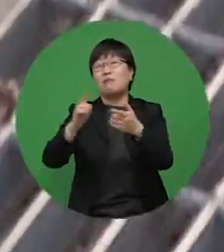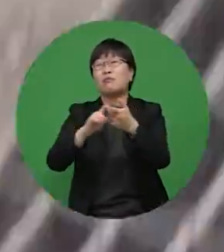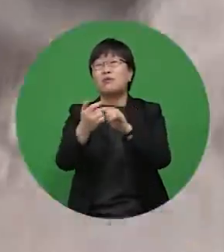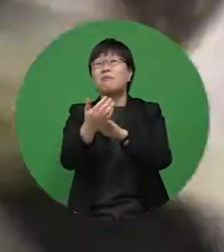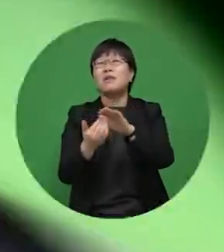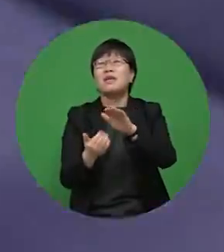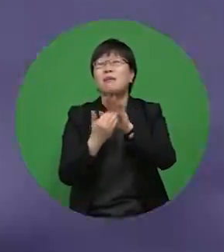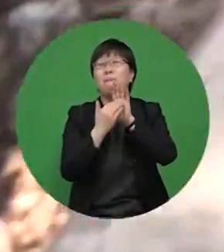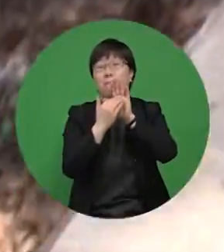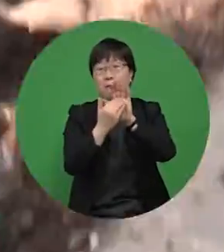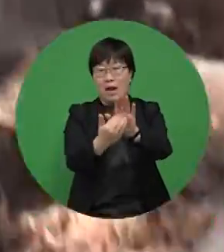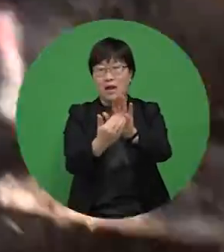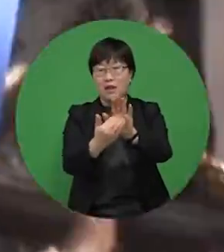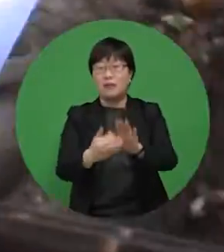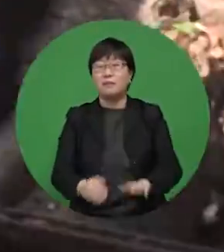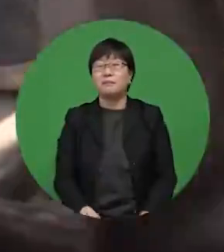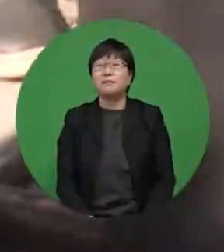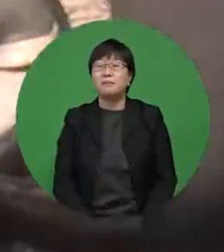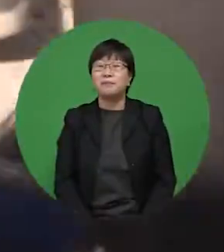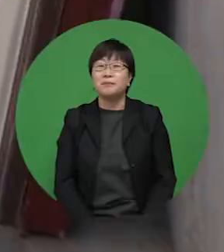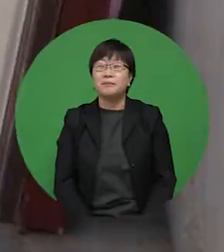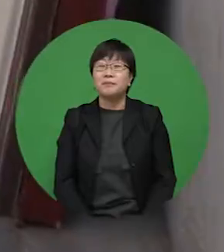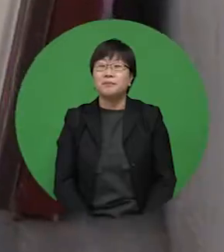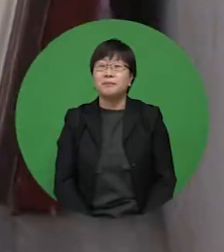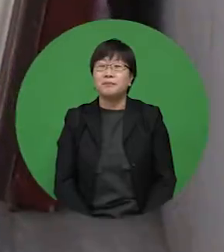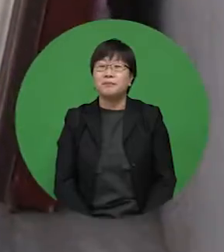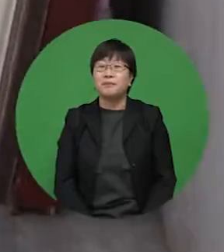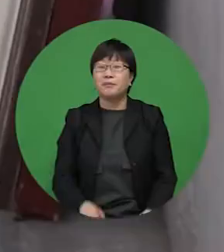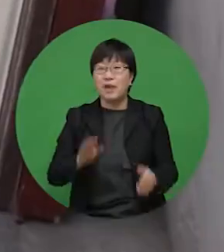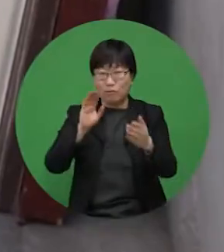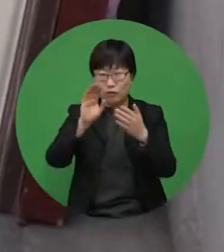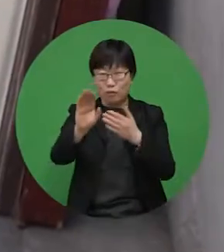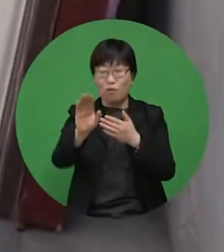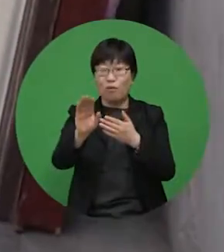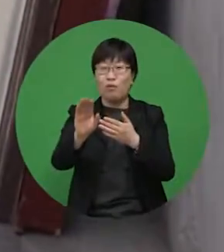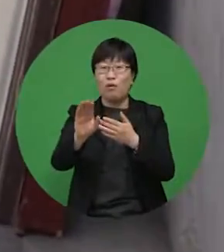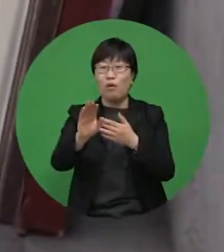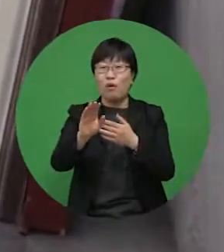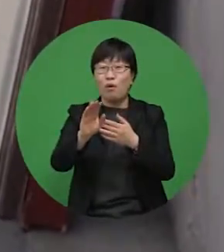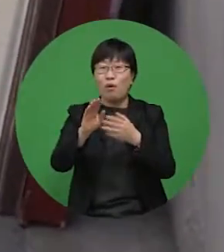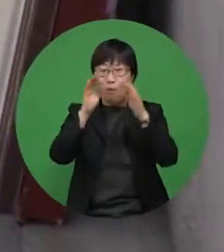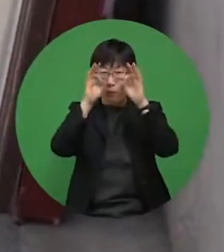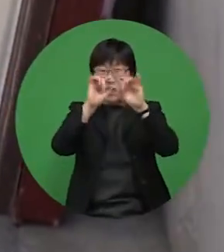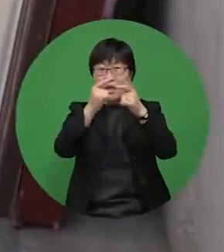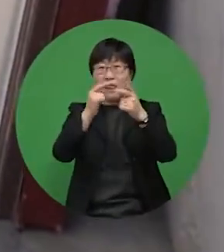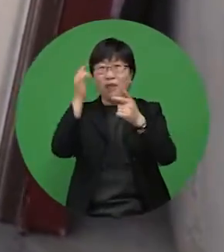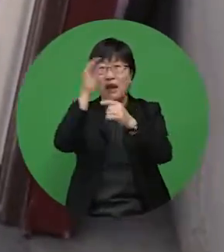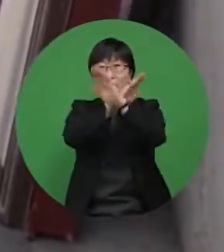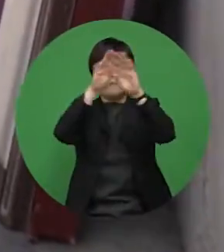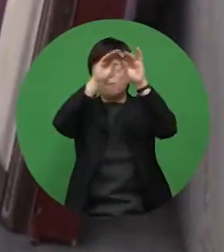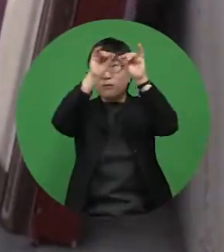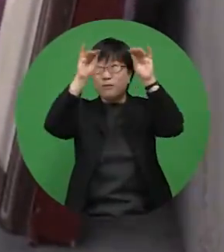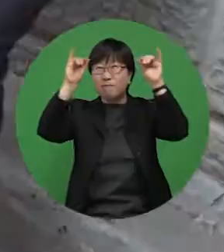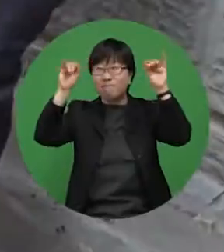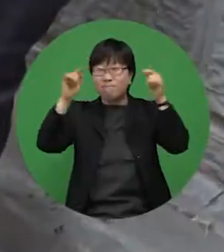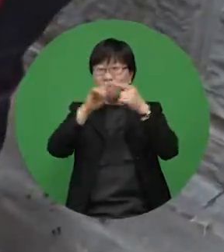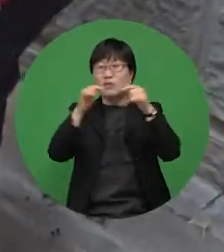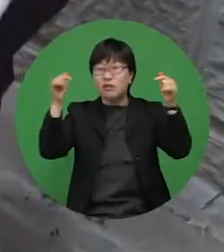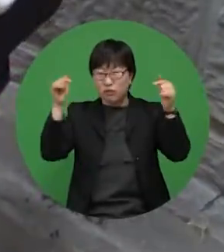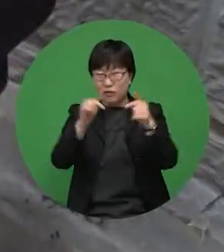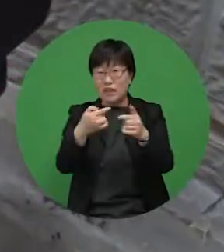현상을 사전에 예방하기도 했는데요. 앞으로는 보이지 않는 대기 중의 미세먼지를 줄이기